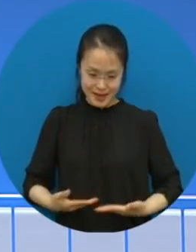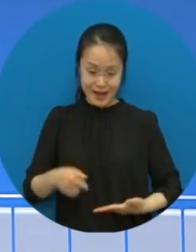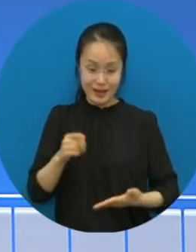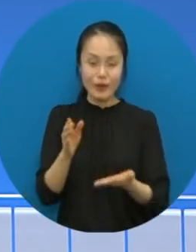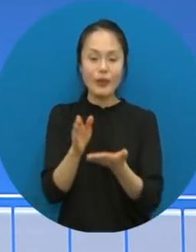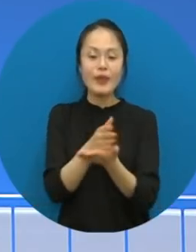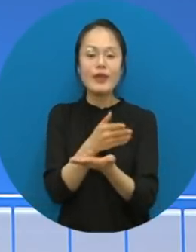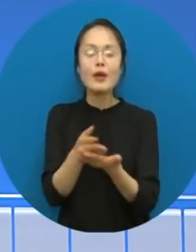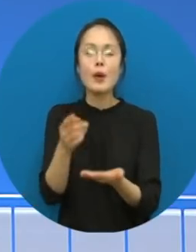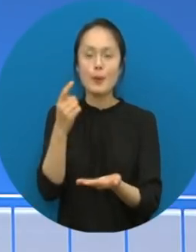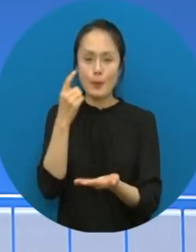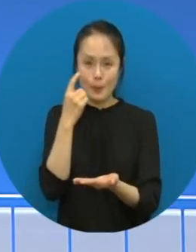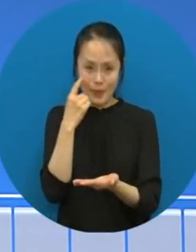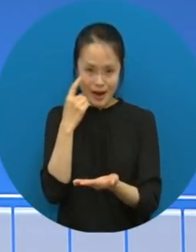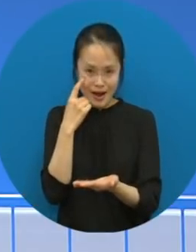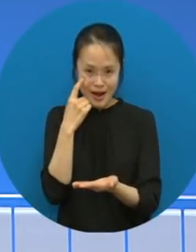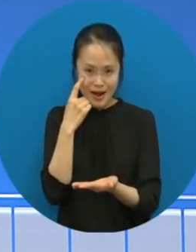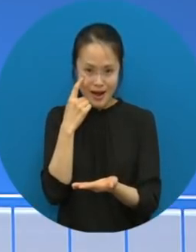세밀한 음성.